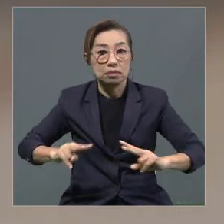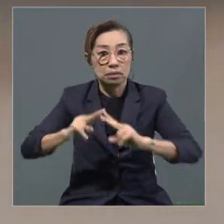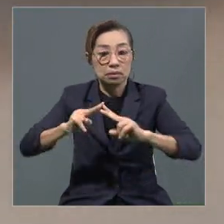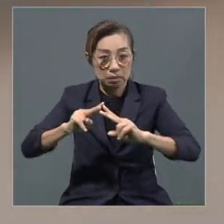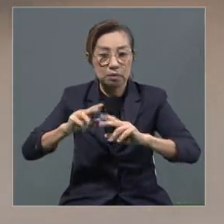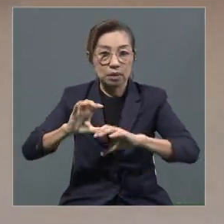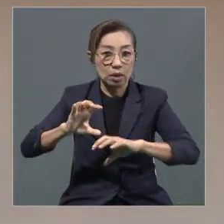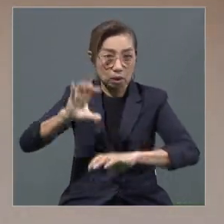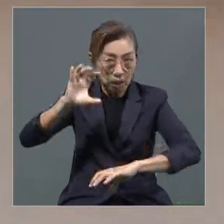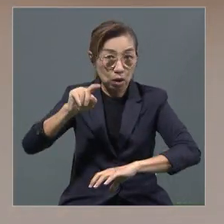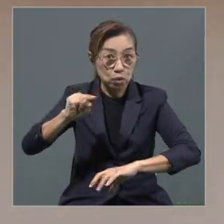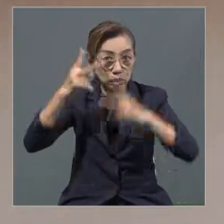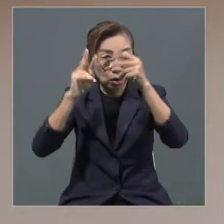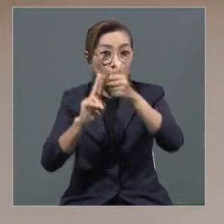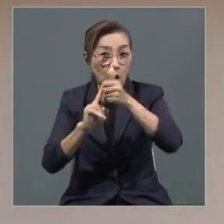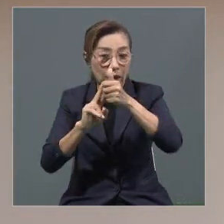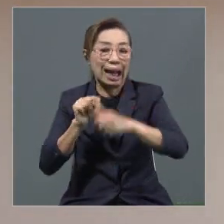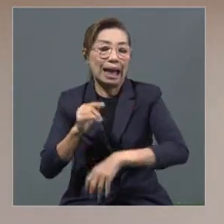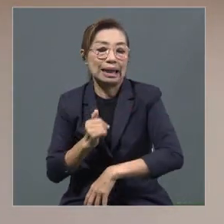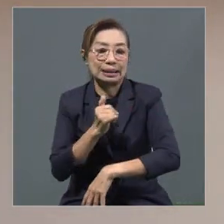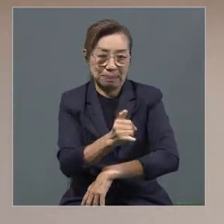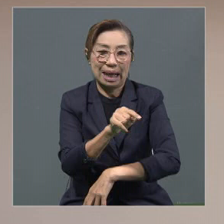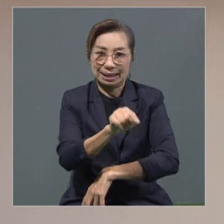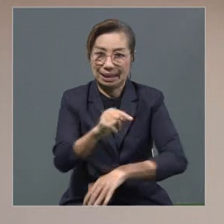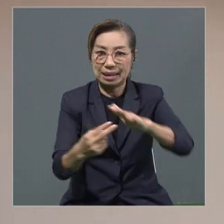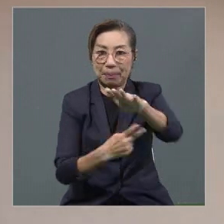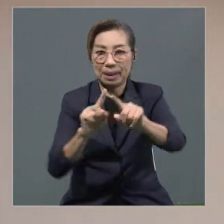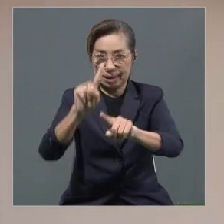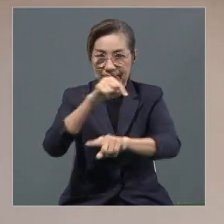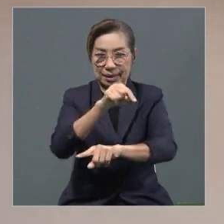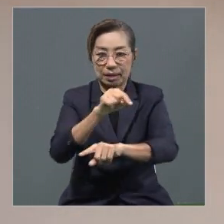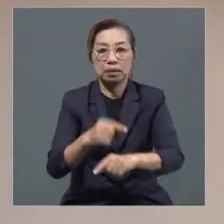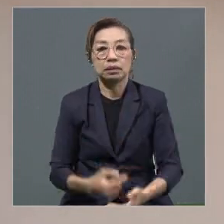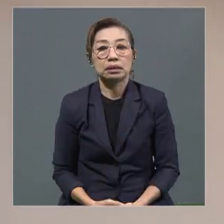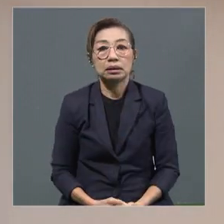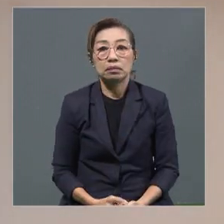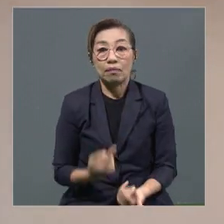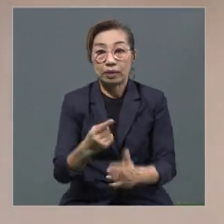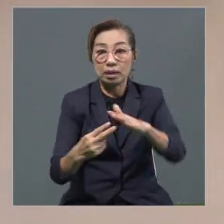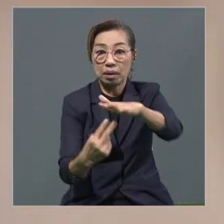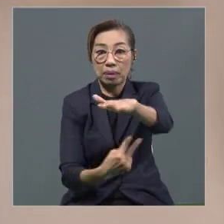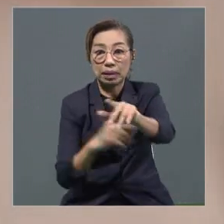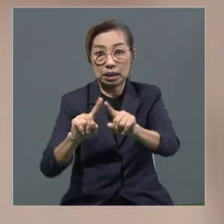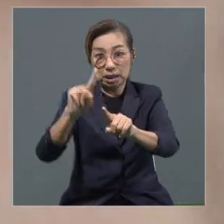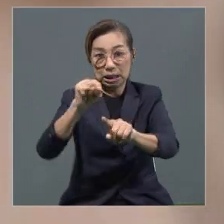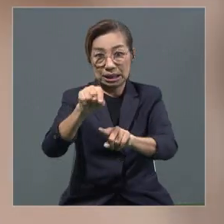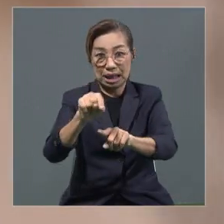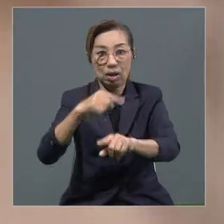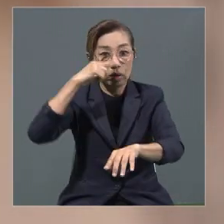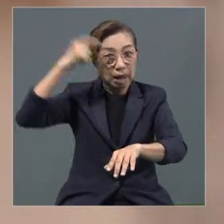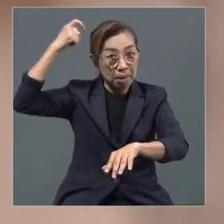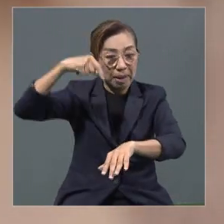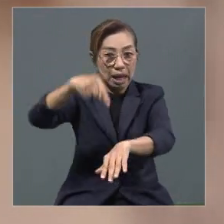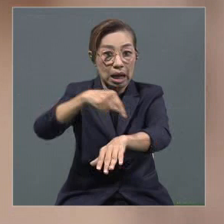องนายกรัฐมนตรีและรัฐมนตรีว่าการกระทรวงมหาดไทยจะลงพื้นที่นะครับปัจจุบันเนี่ยสะพานมิตรภาพแห่งที่1ที่คุณผู้ชมเห็นเนี่ยน